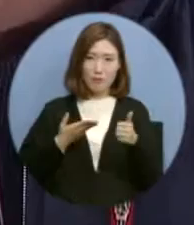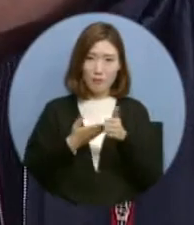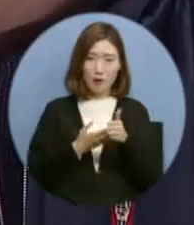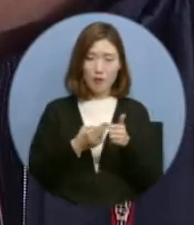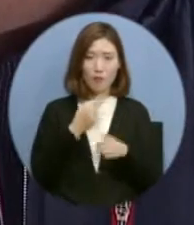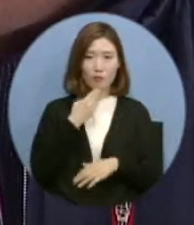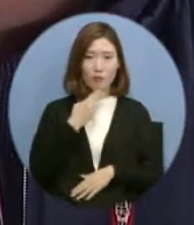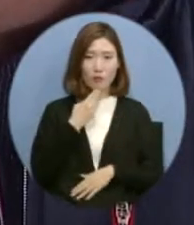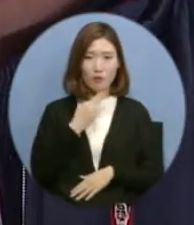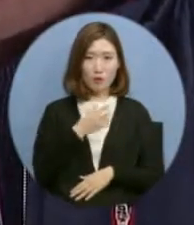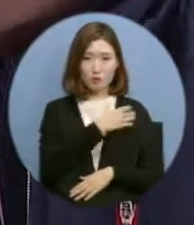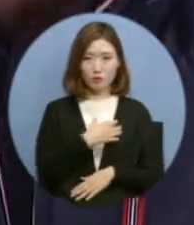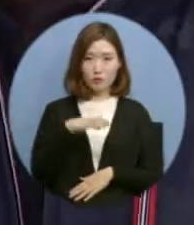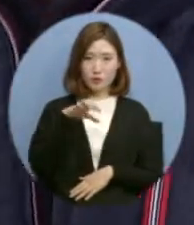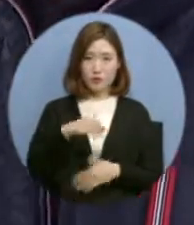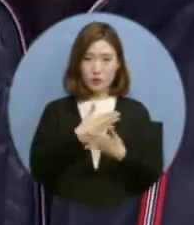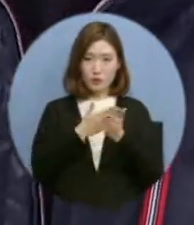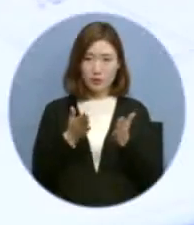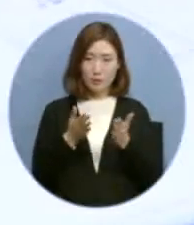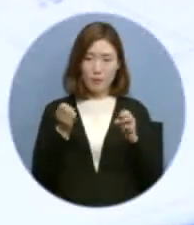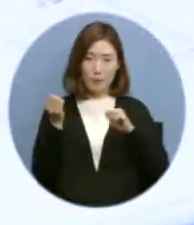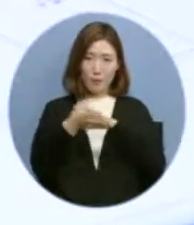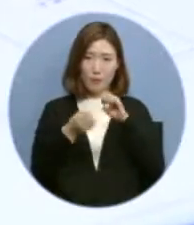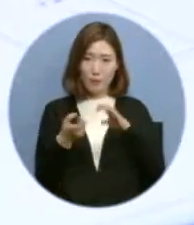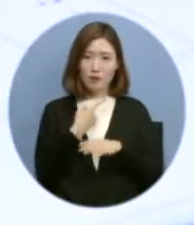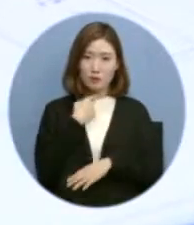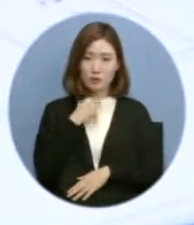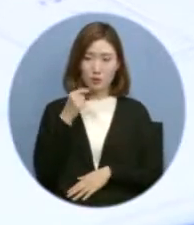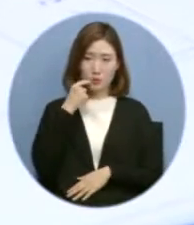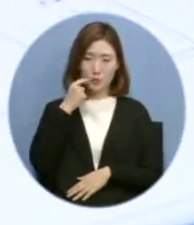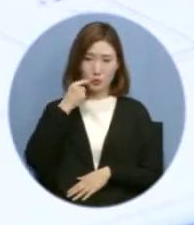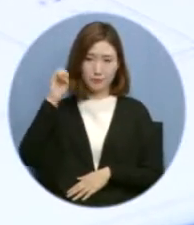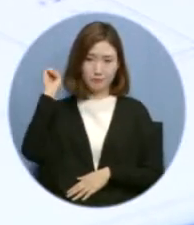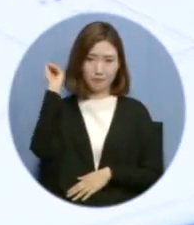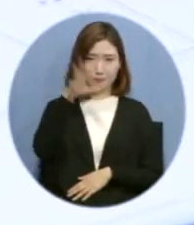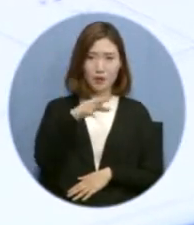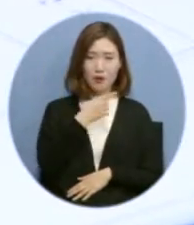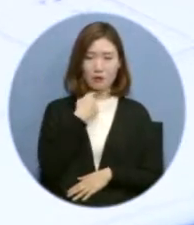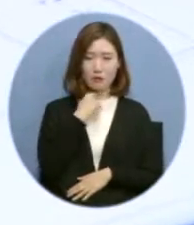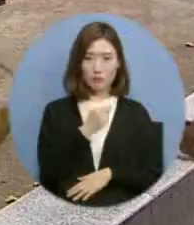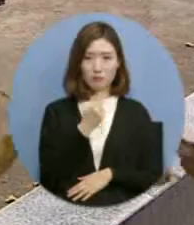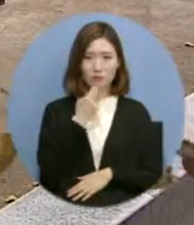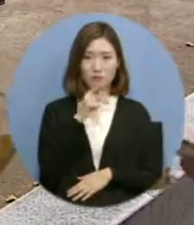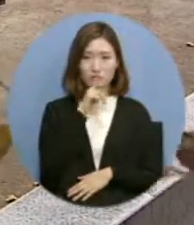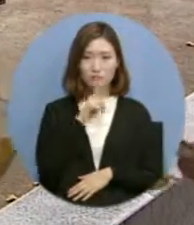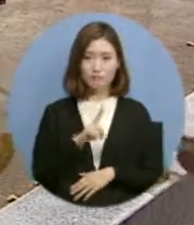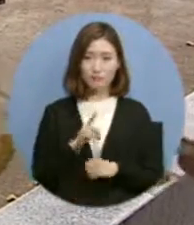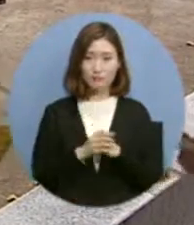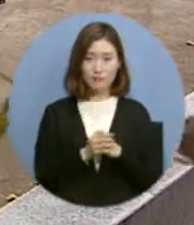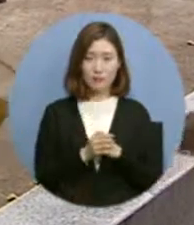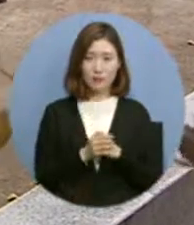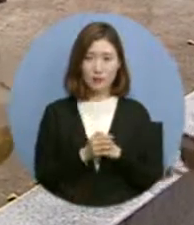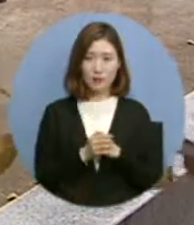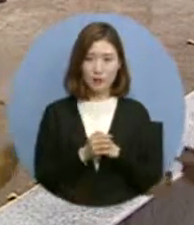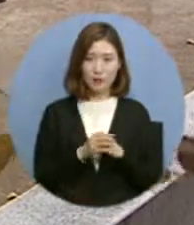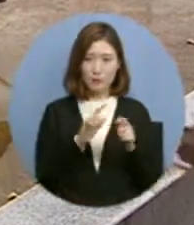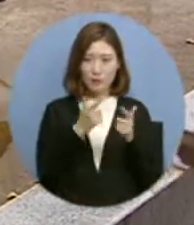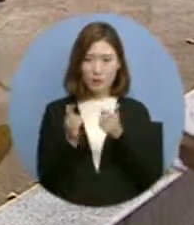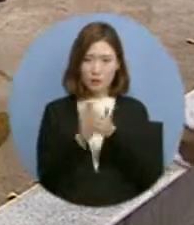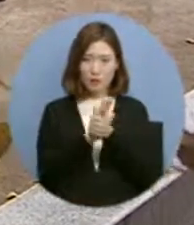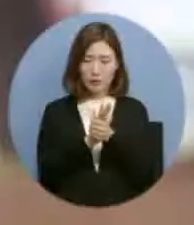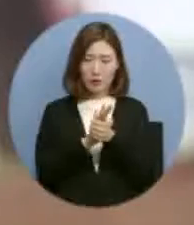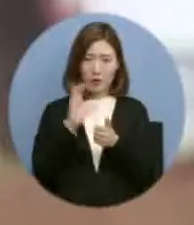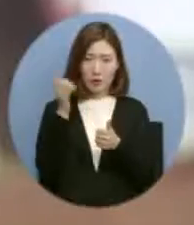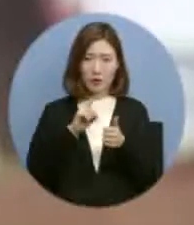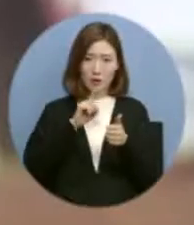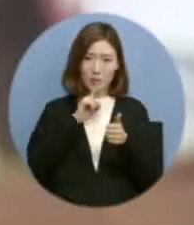없고 구청장실에서 난동을 피운 적도 소금을 투척한 적도 없다고 말합니다. 여기에 향응이나 접대를 강요한